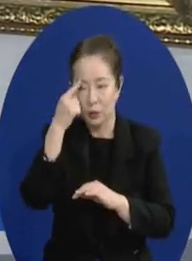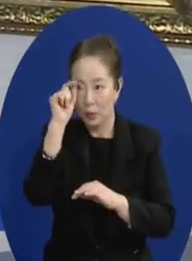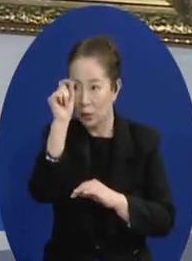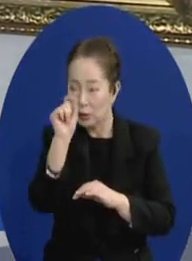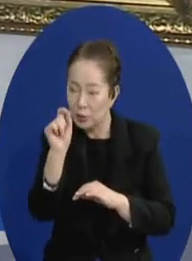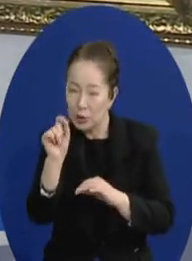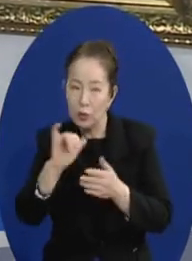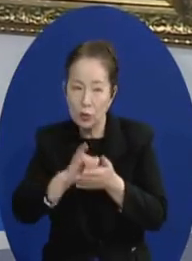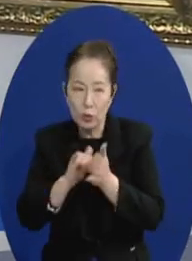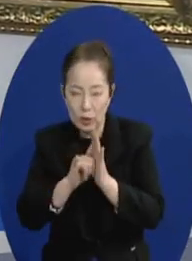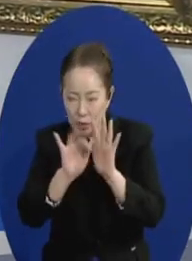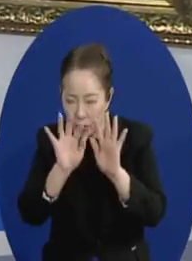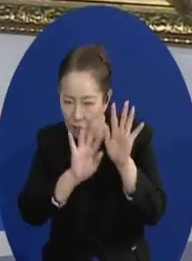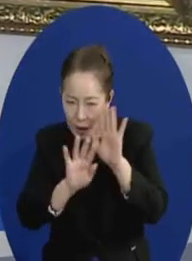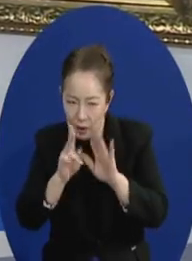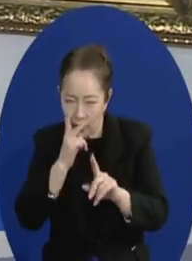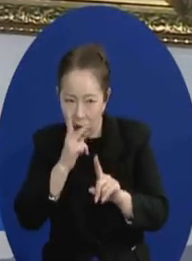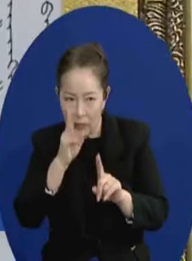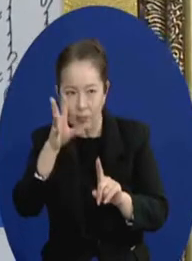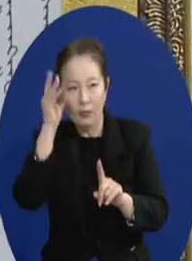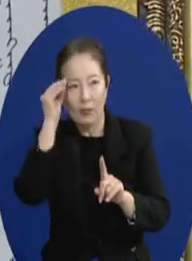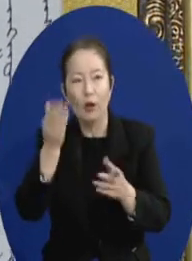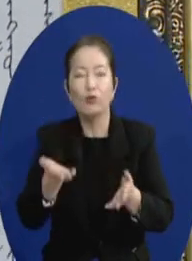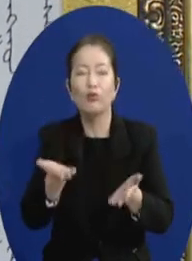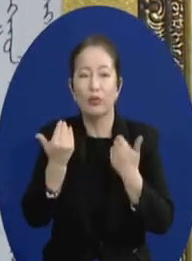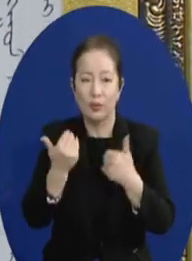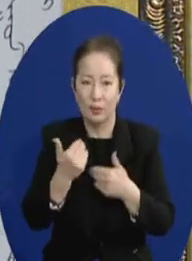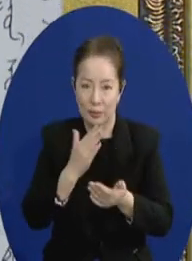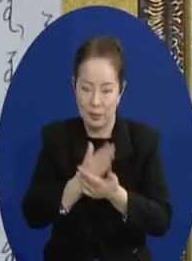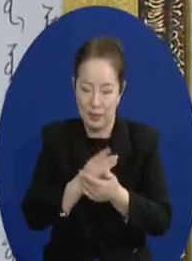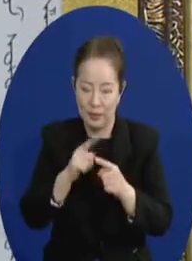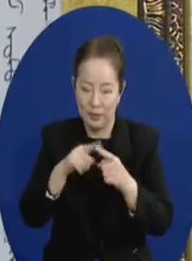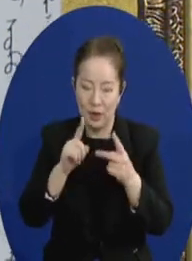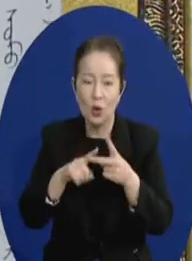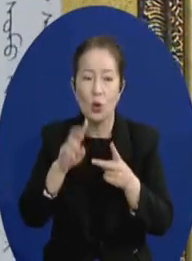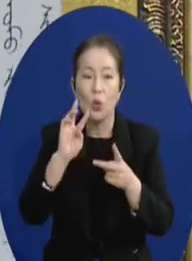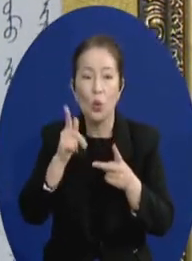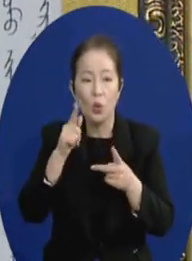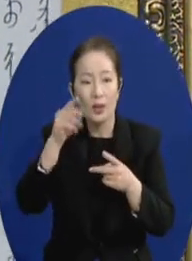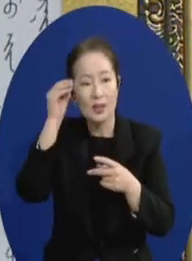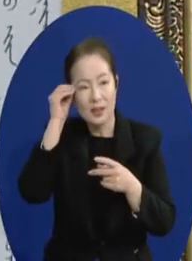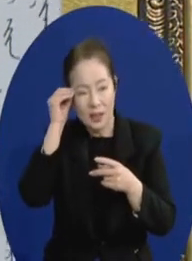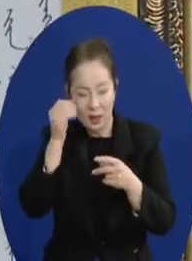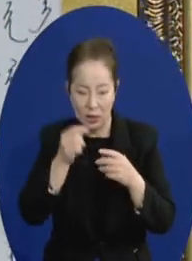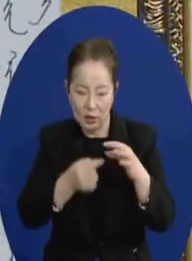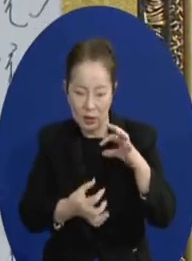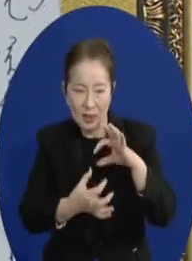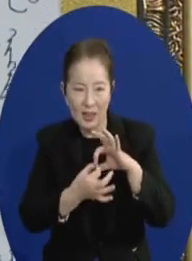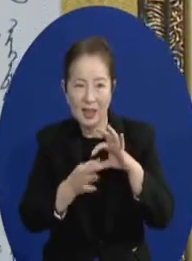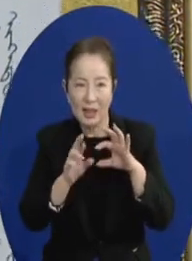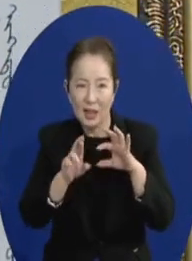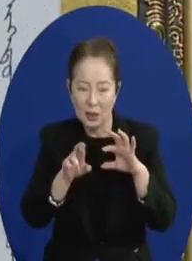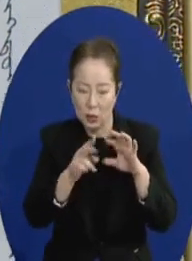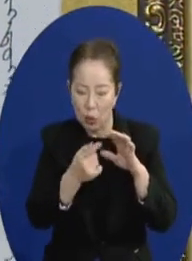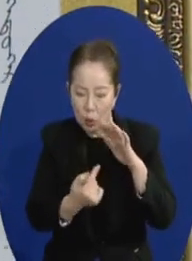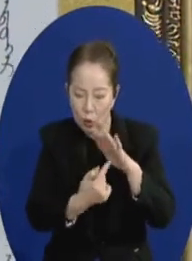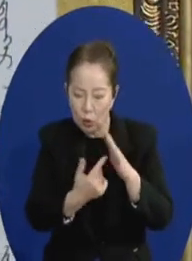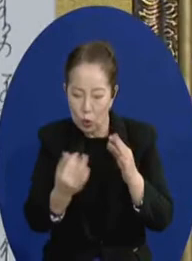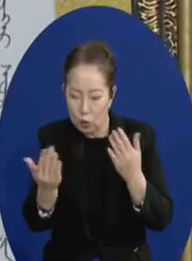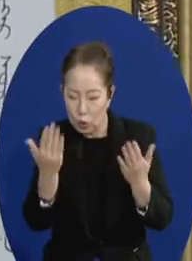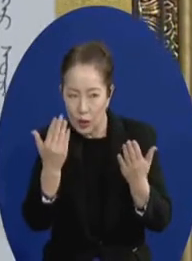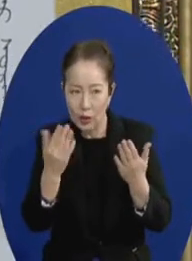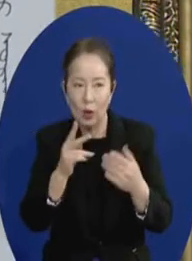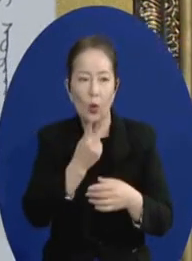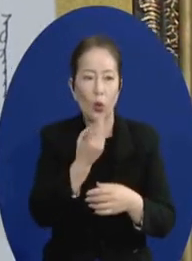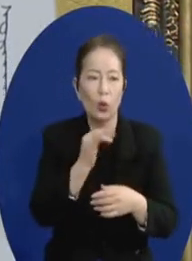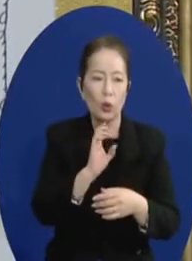зүй тогтлыг нь сайн ажиглах юм бол сурахад илүү хялбар. Үгц ээжлэгтэй ч гэсэндээ язгууруудыг хооронд нь харьцуулж ээжлдэг ч юм уу,